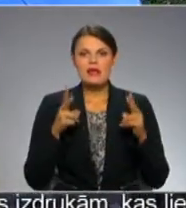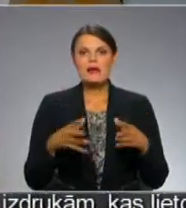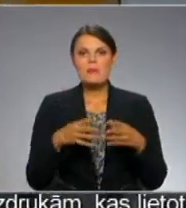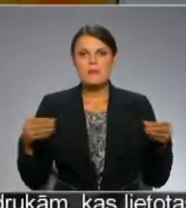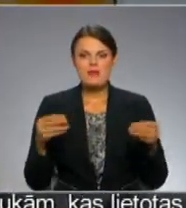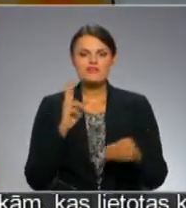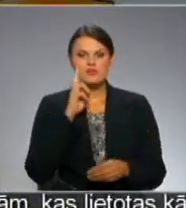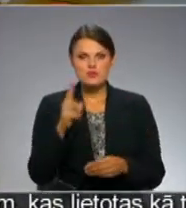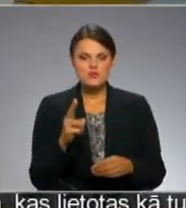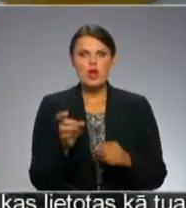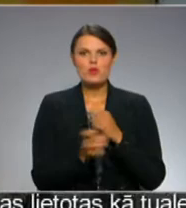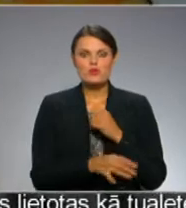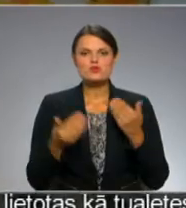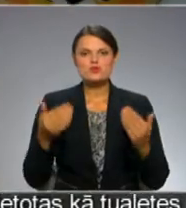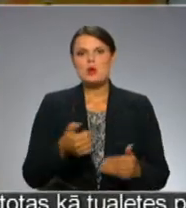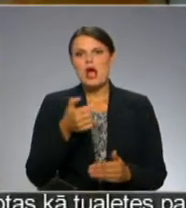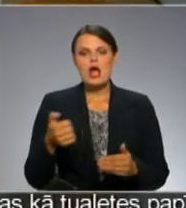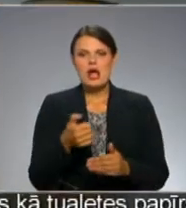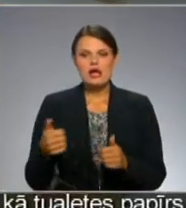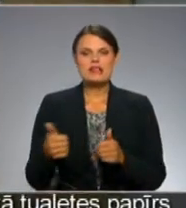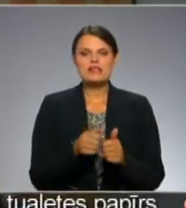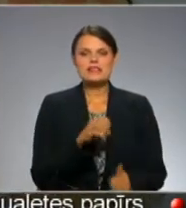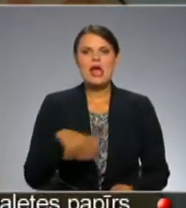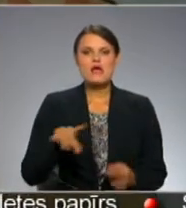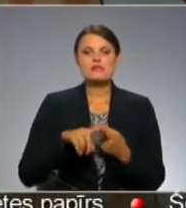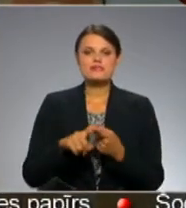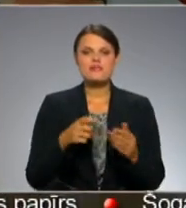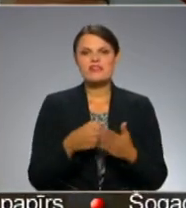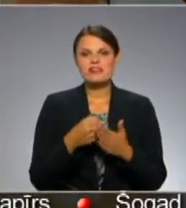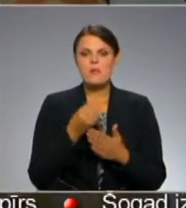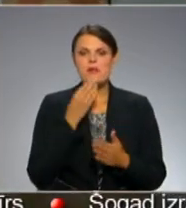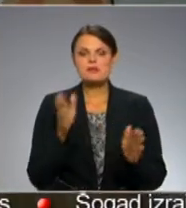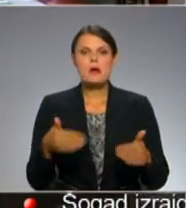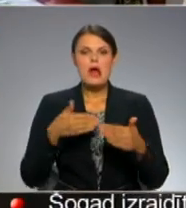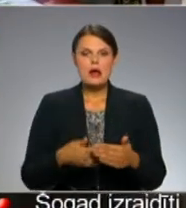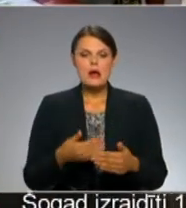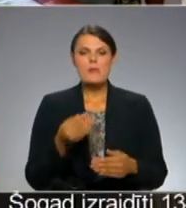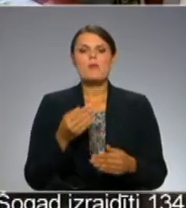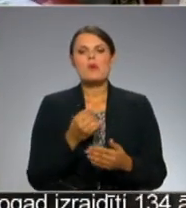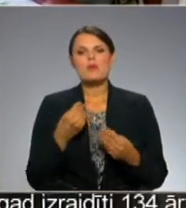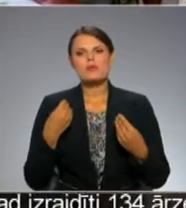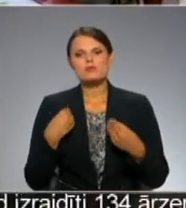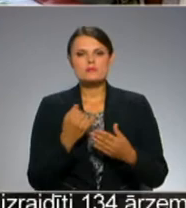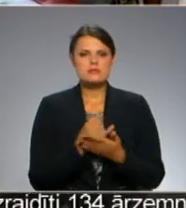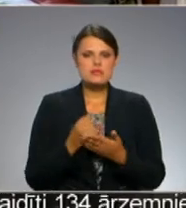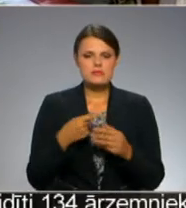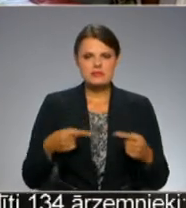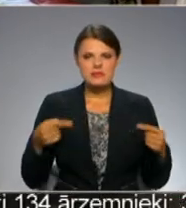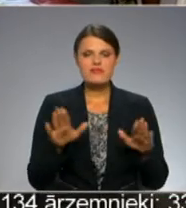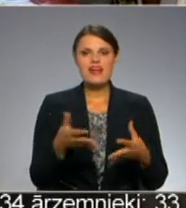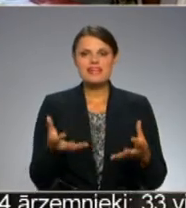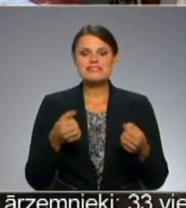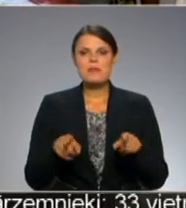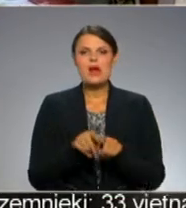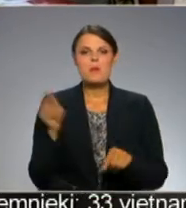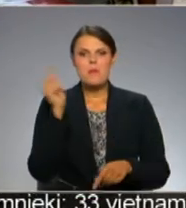pavasarī tika solīts, ka trūcīgie šogad līdztekus Eiropas Savienības finansētajām pārtikas pakām un higienas precēm varēs saņemt arī tā